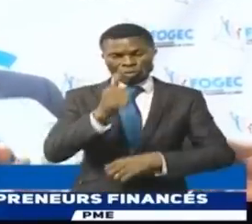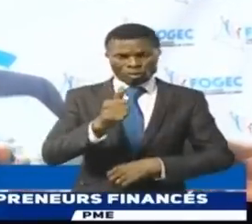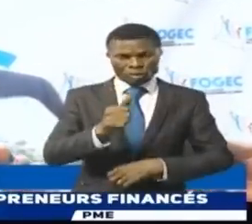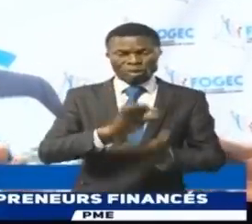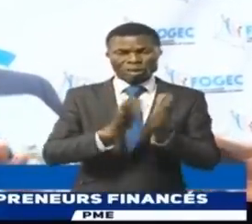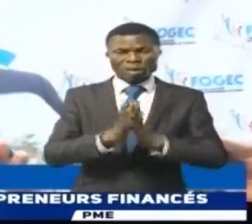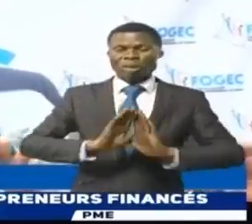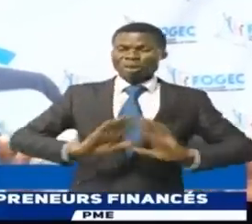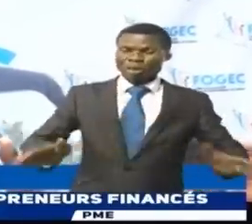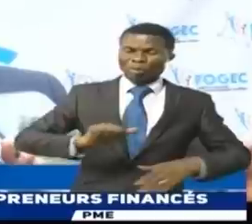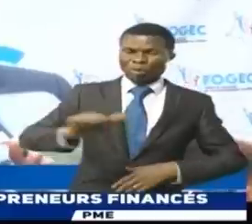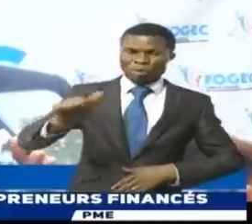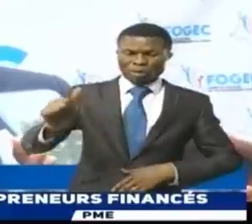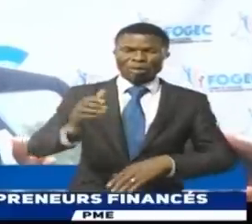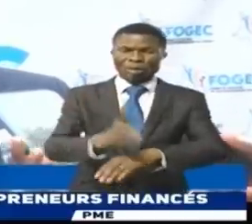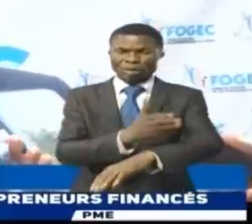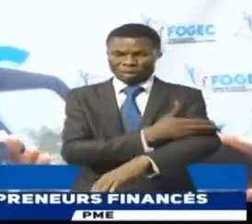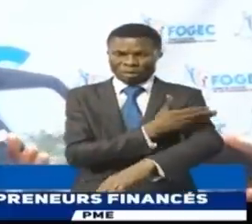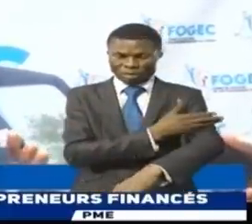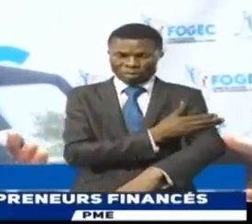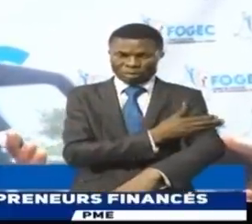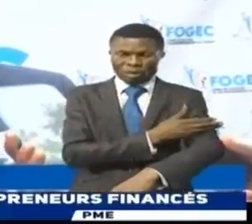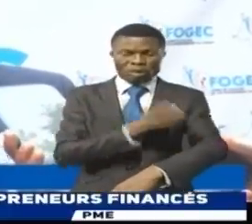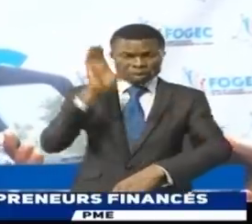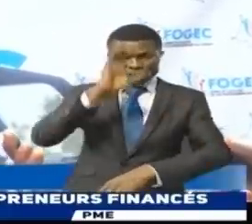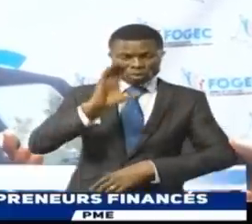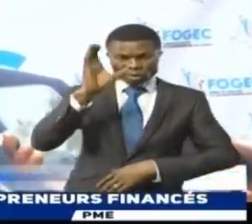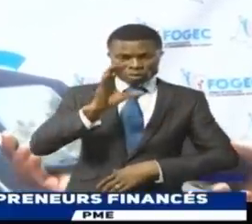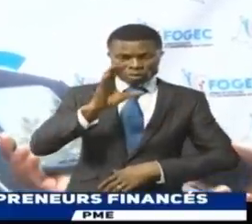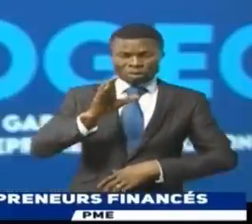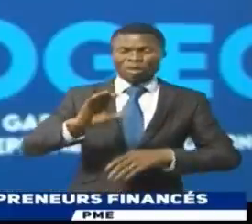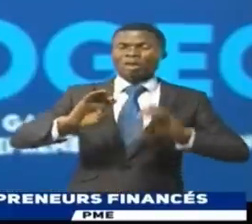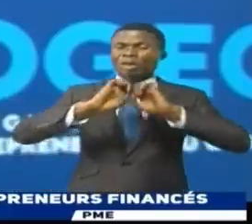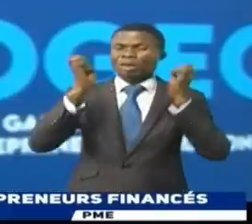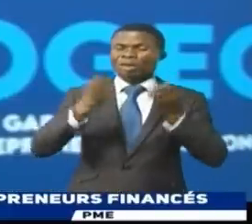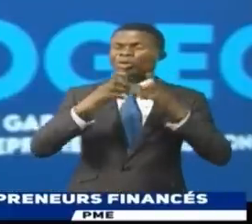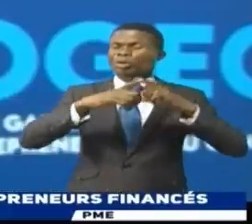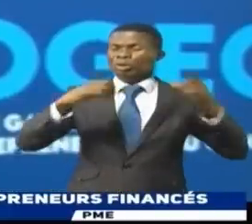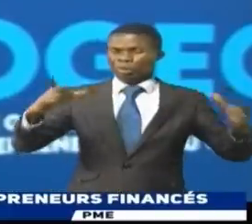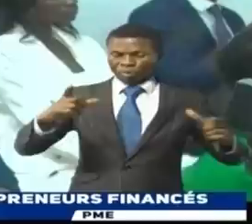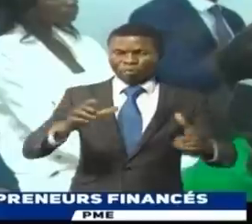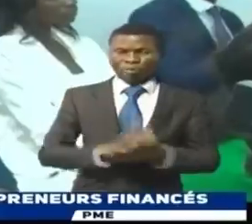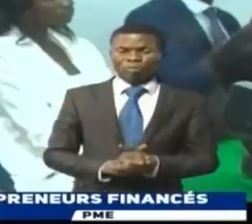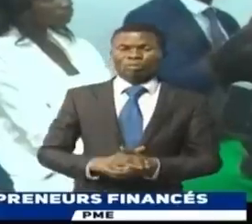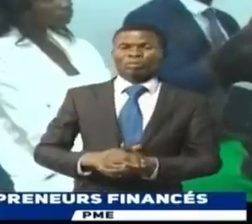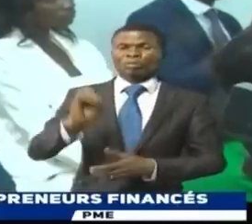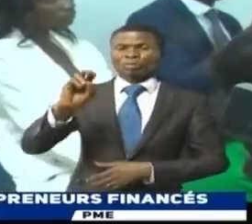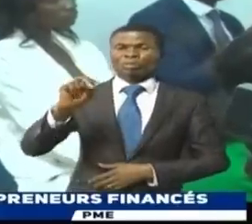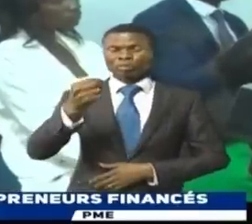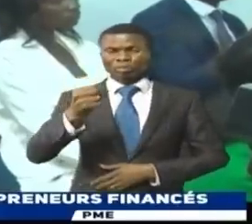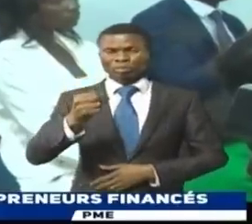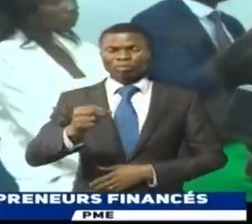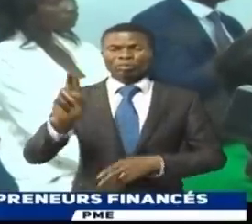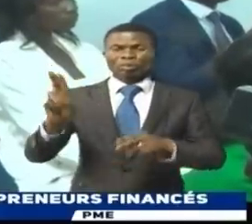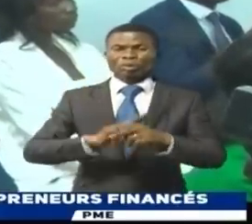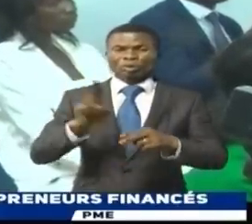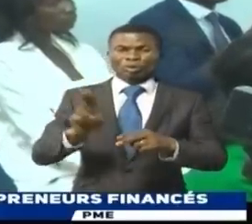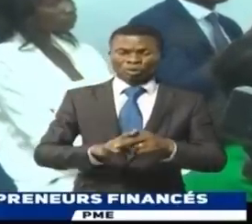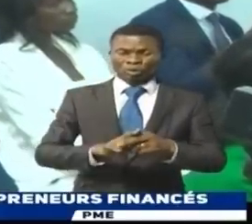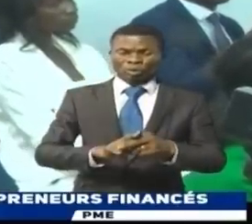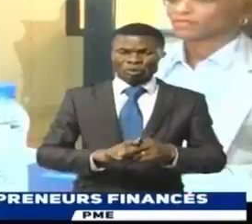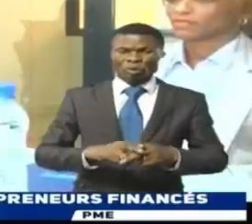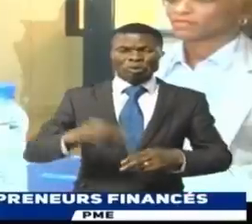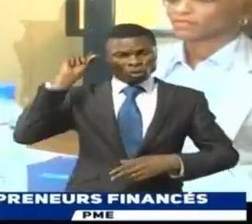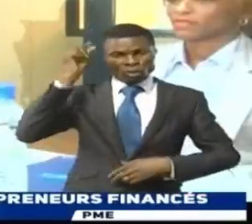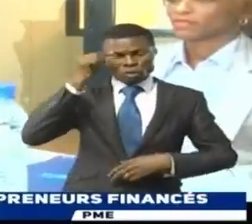seront capables d'aller vers le marché financier chercher de plus grands financements. Le FOGEC est un outil du gouvernement congolais mis